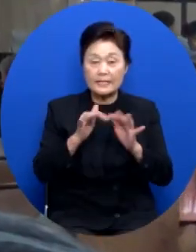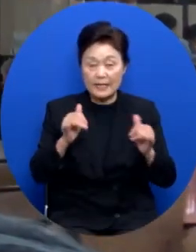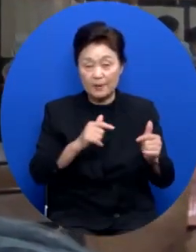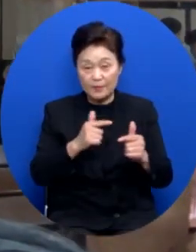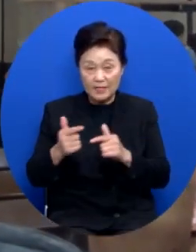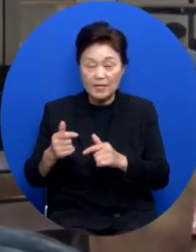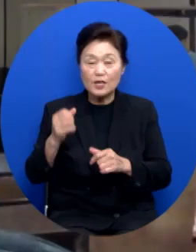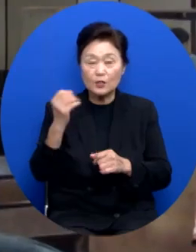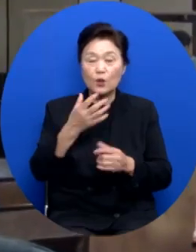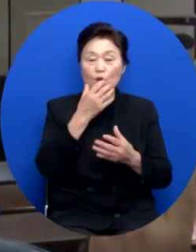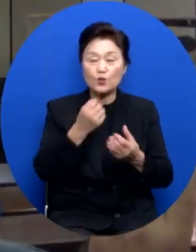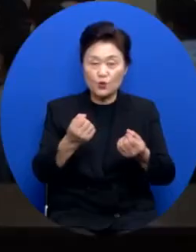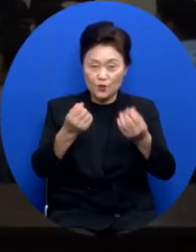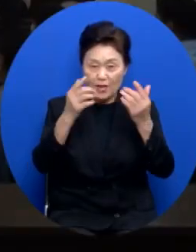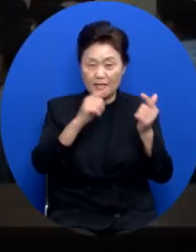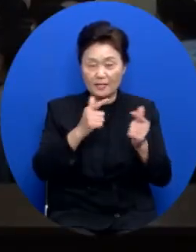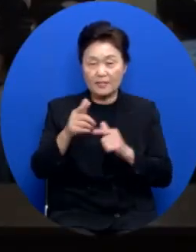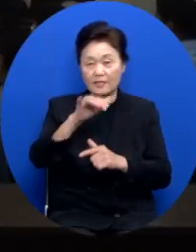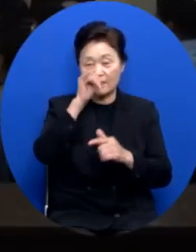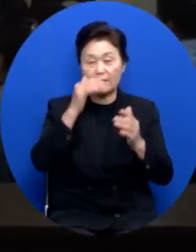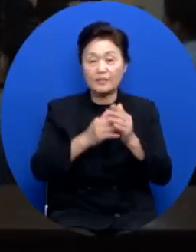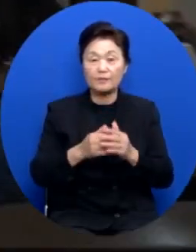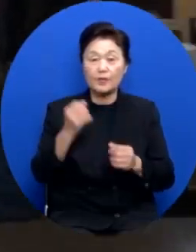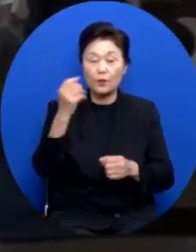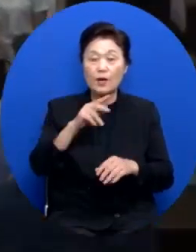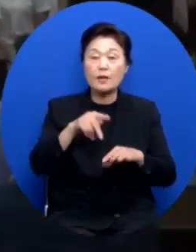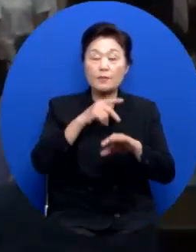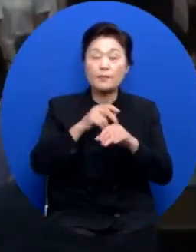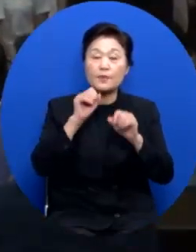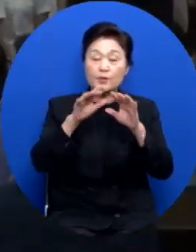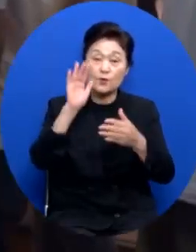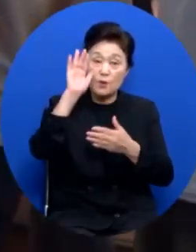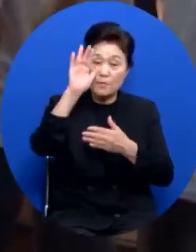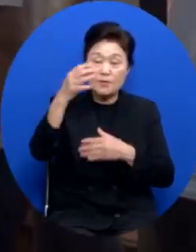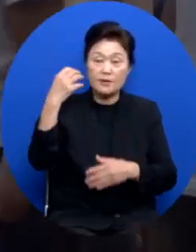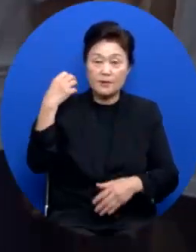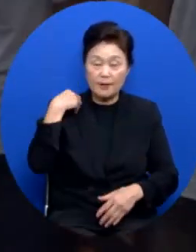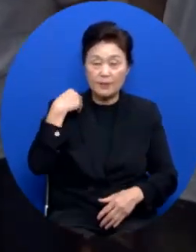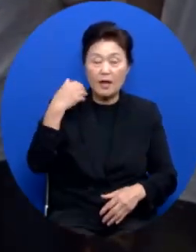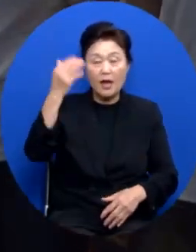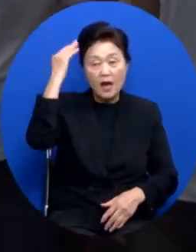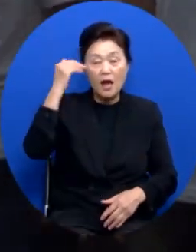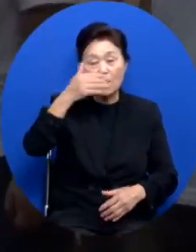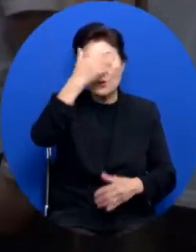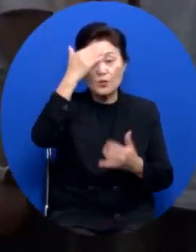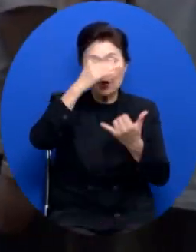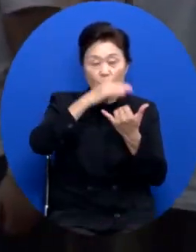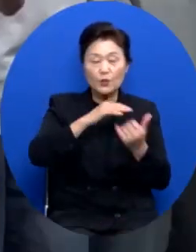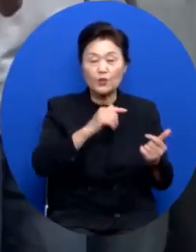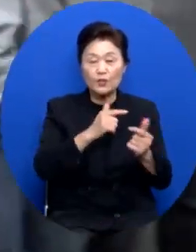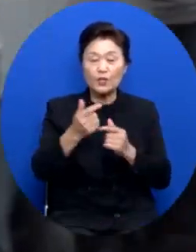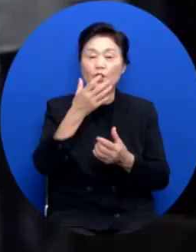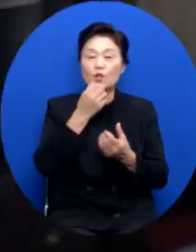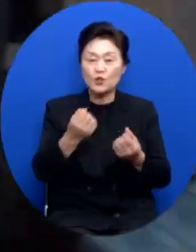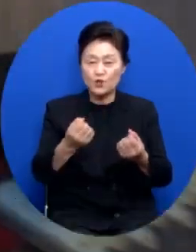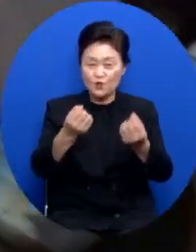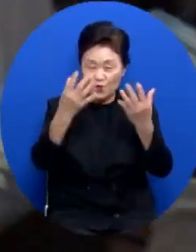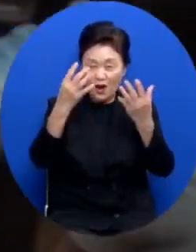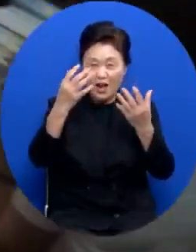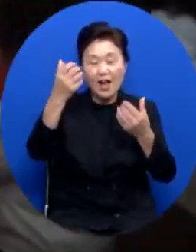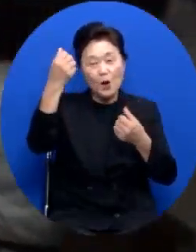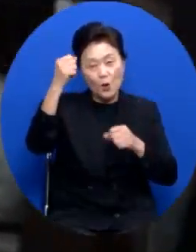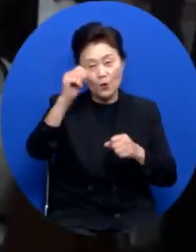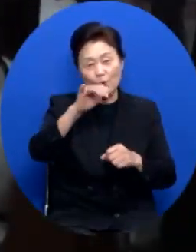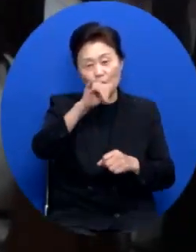서평 그리고 축사가 이어졌습니다. 또한 필리핀 선교의 미래를 감당할 한국 청소년들의 축하 공연도 펼쳐지며 은혜를